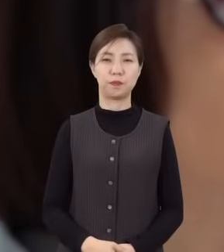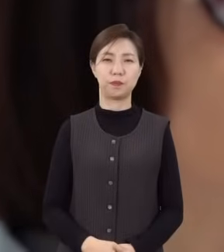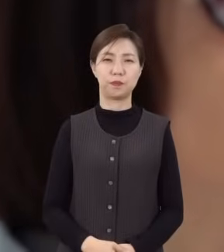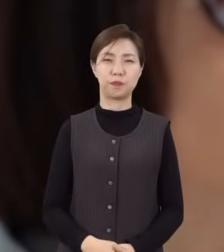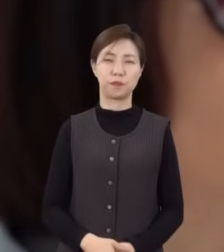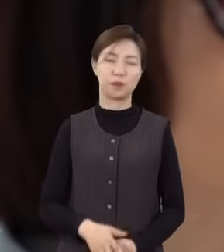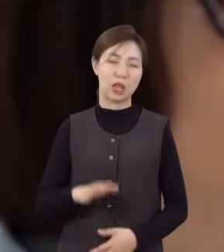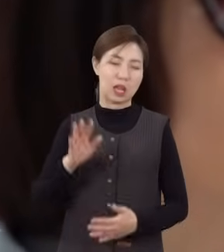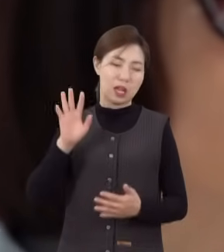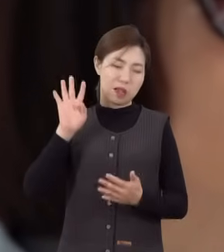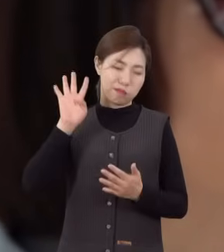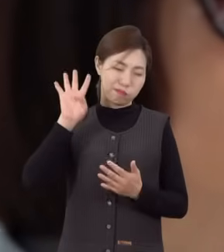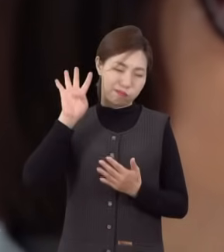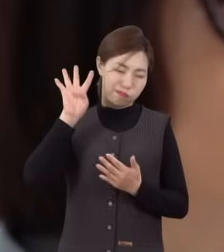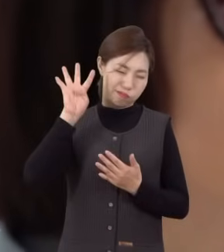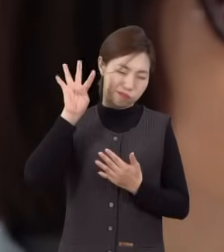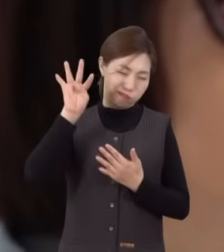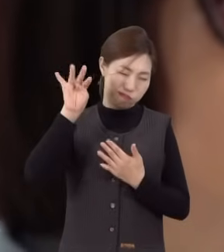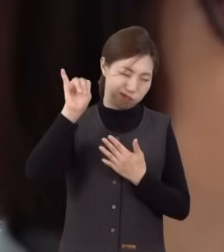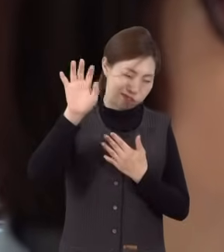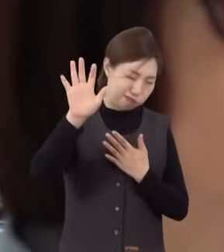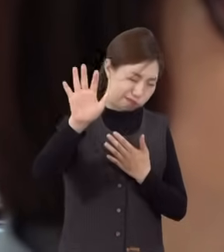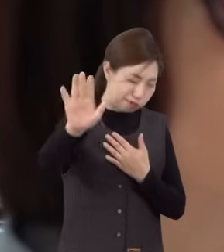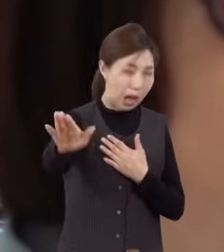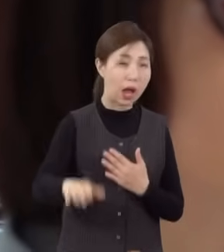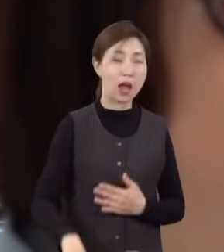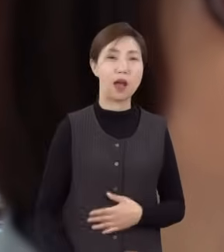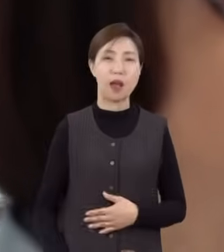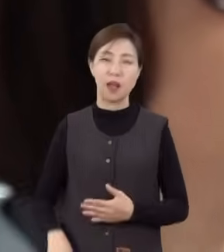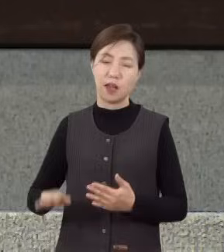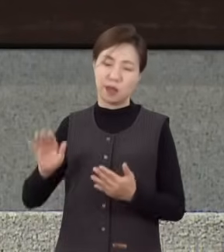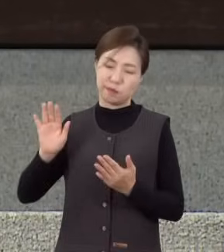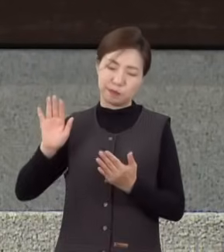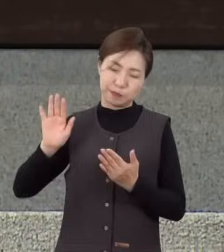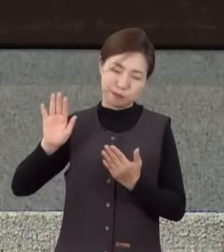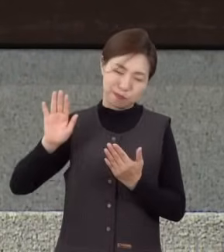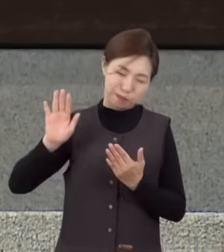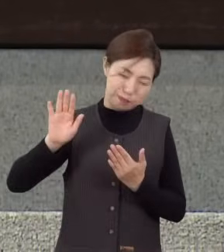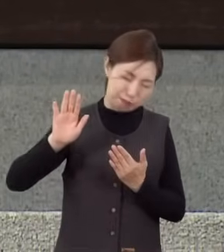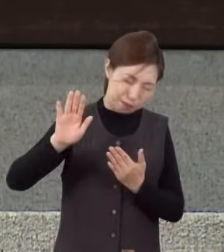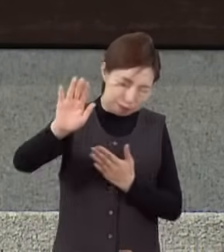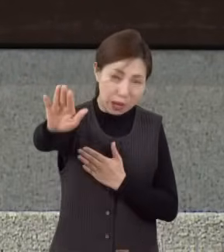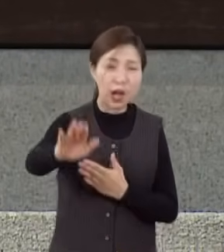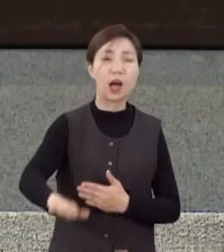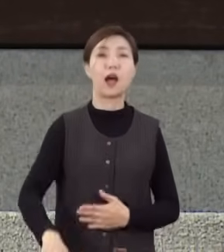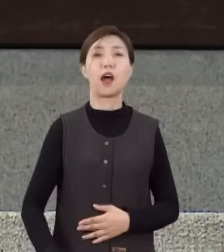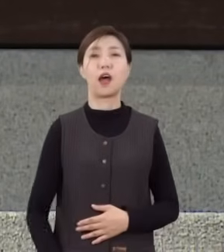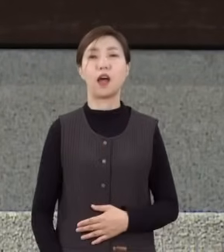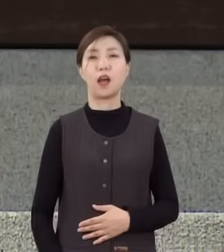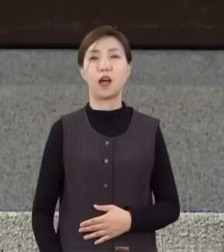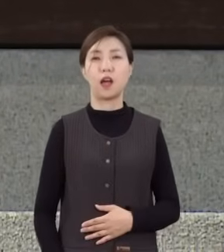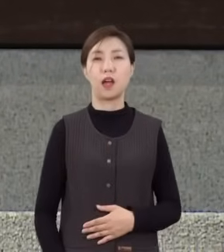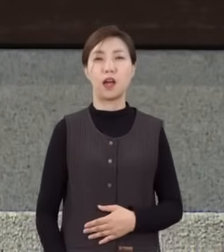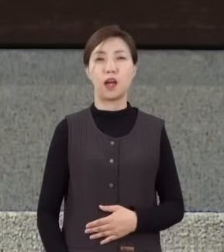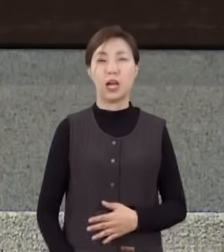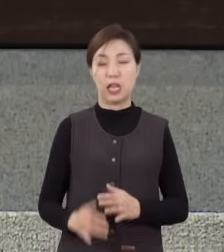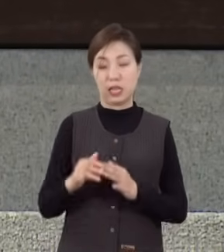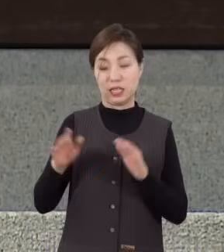수 없는 수 없는 수 없는 억겁의 세월이 지난 뒤에